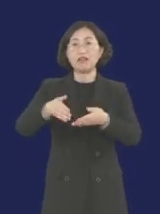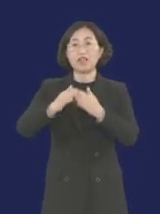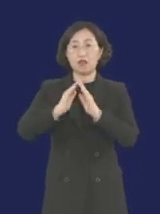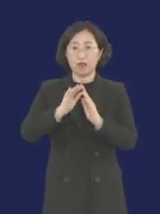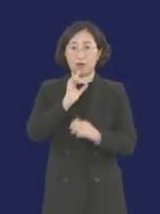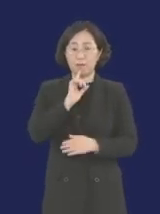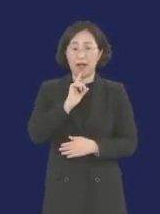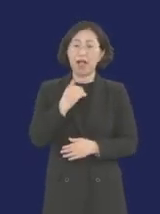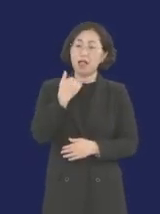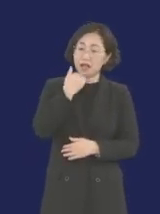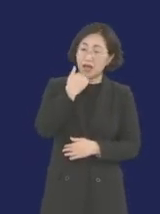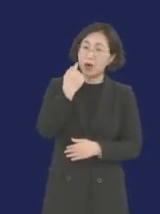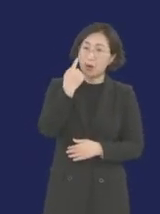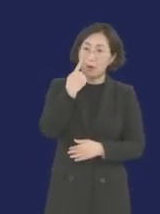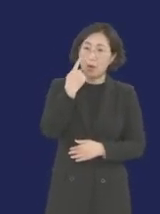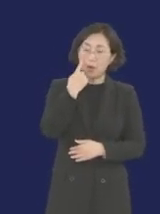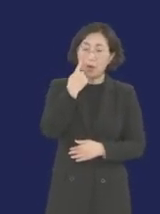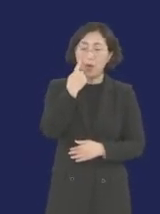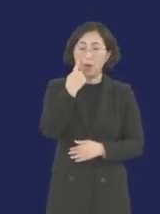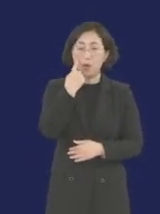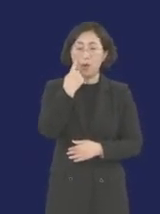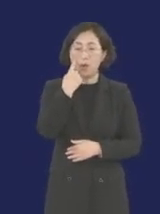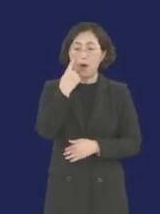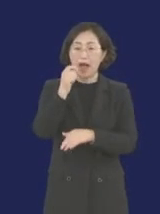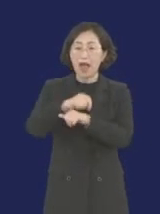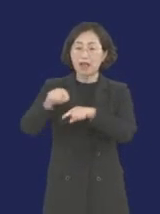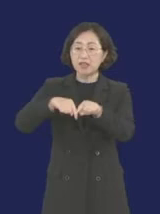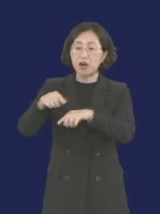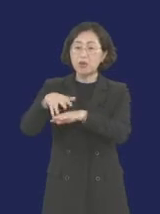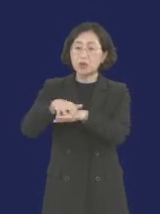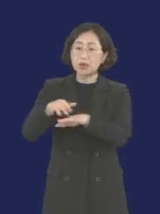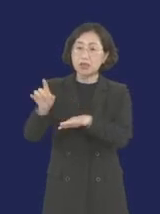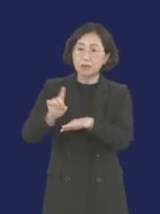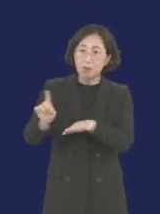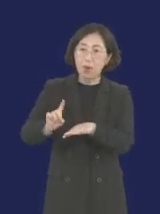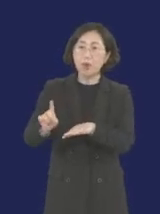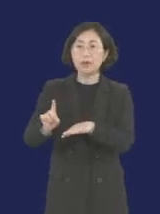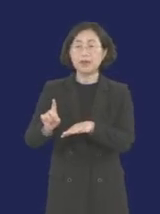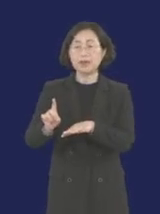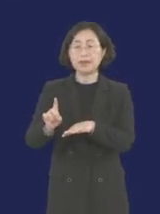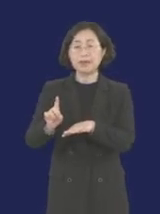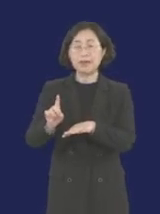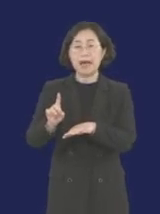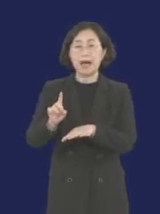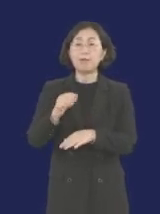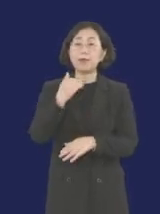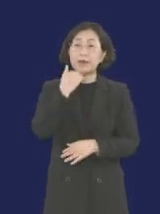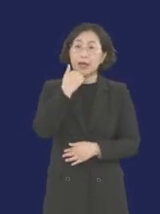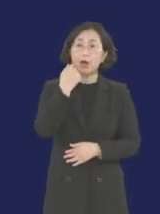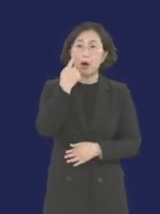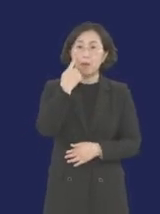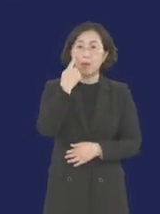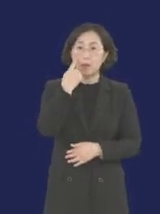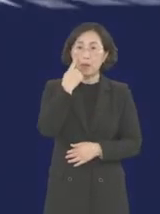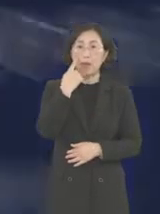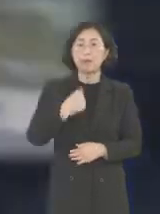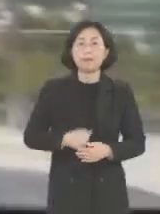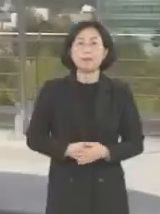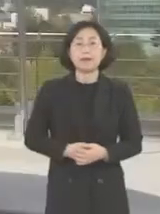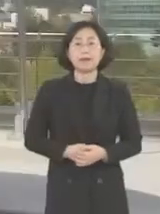그걸 좀 지켜봐 가면서 어떻게 이게 그 조직이나 이 거버넌스 구조가 될 것인지를 좀 지켜보면서 대응을 해야 될 것